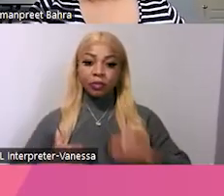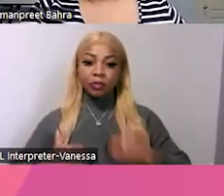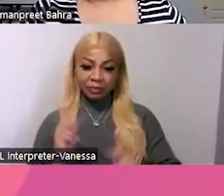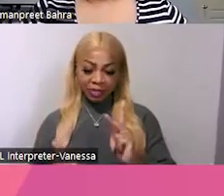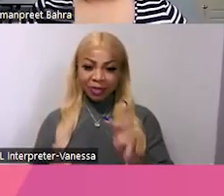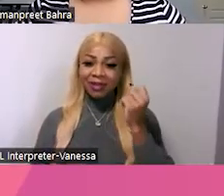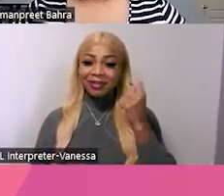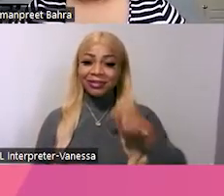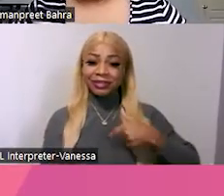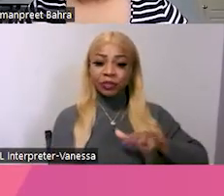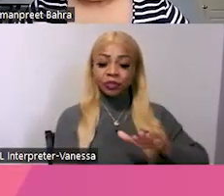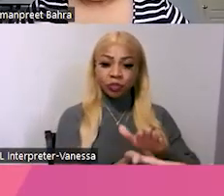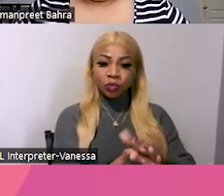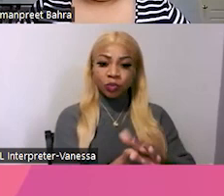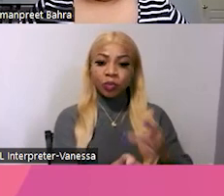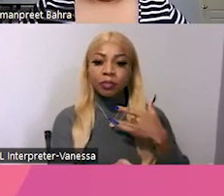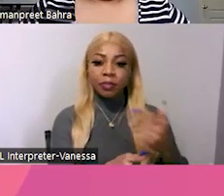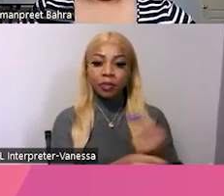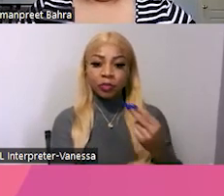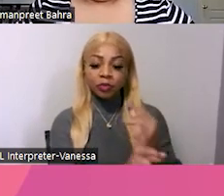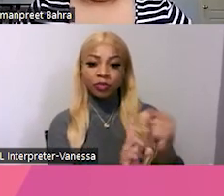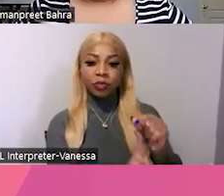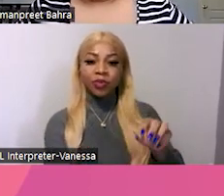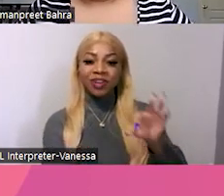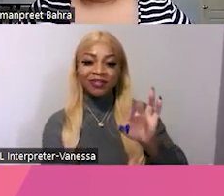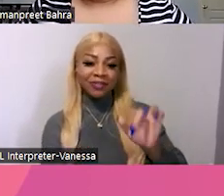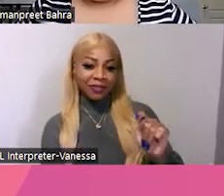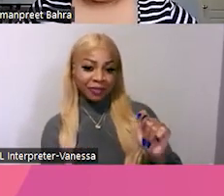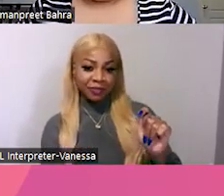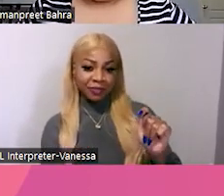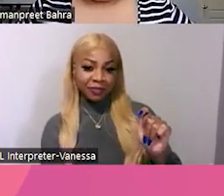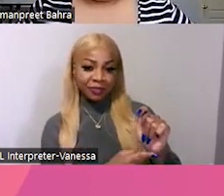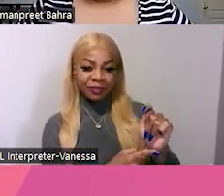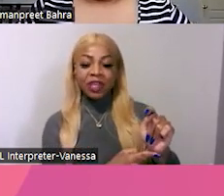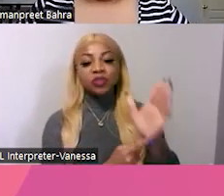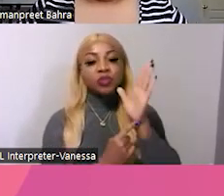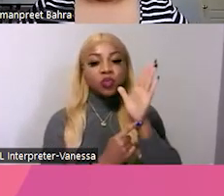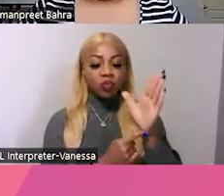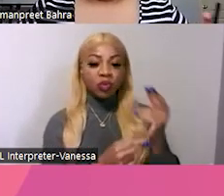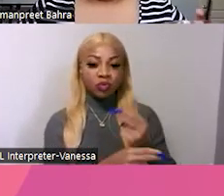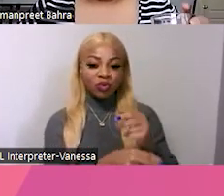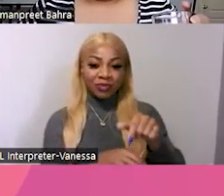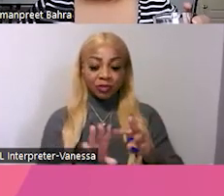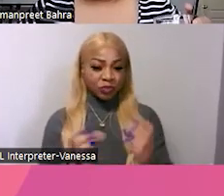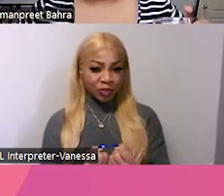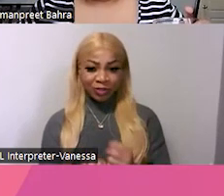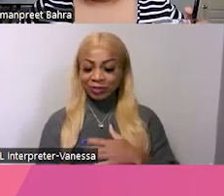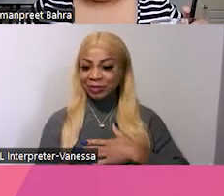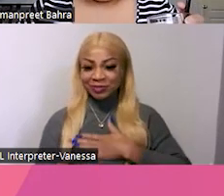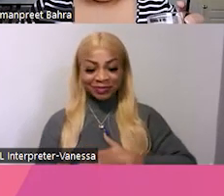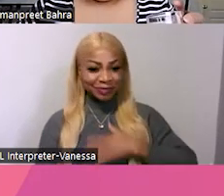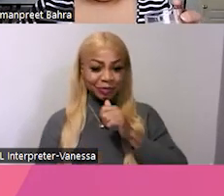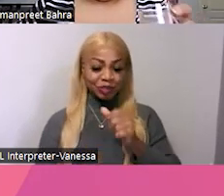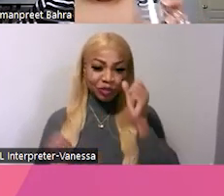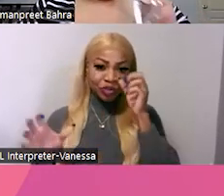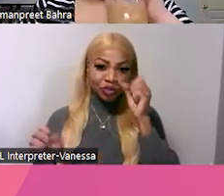que personne qui étudie la corpulence, nous utilisons aussi le mot gros. Alors, dans ce webinaire, vous